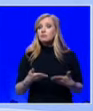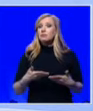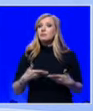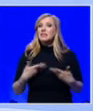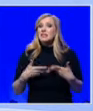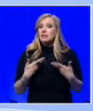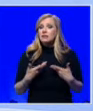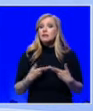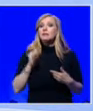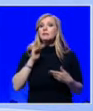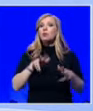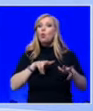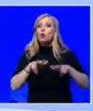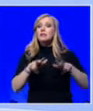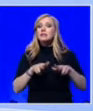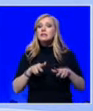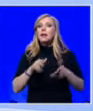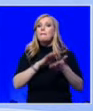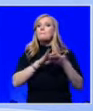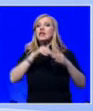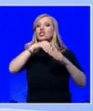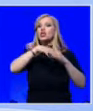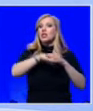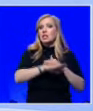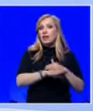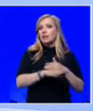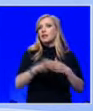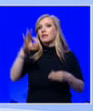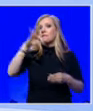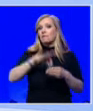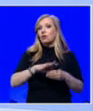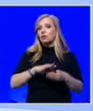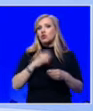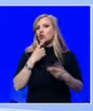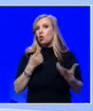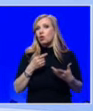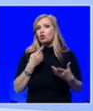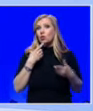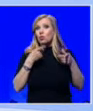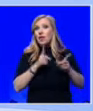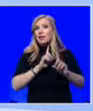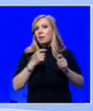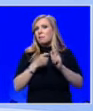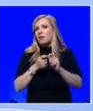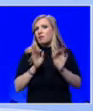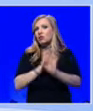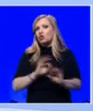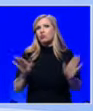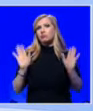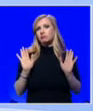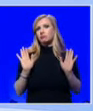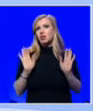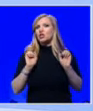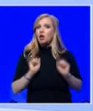предпочитат да бъде организиран машинен вот. Защо? Защото те нищо не правят. Те чакат да